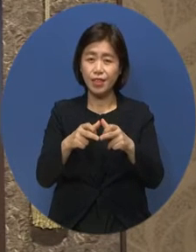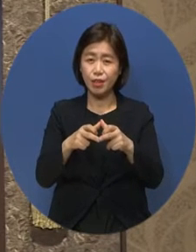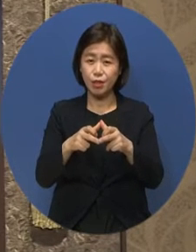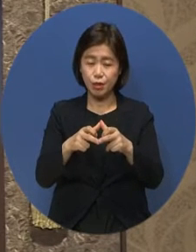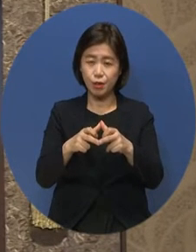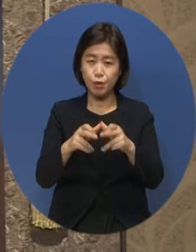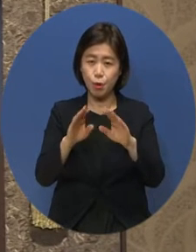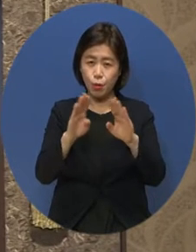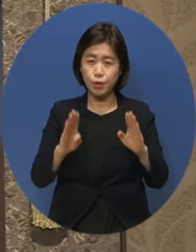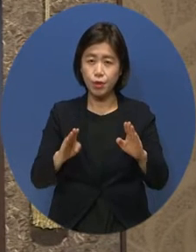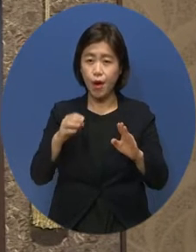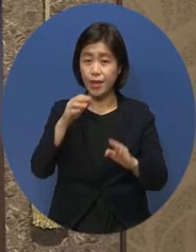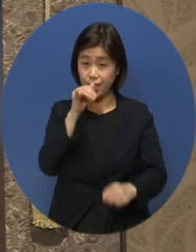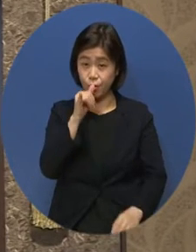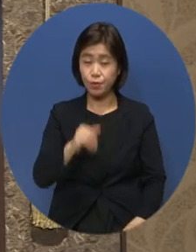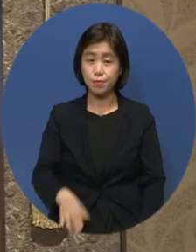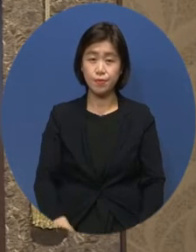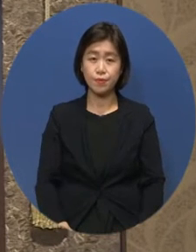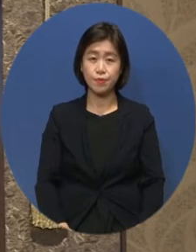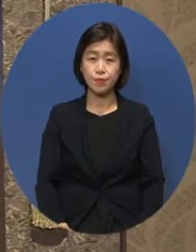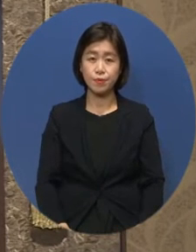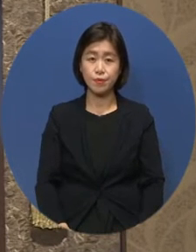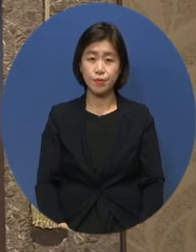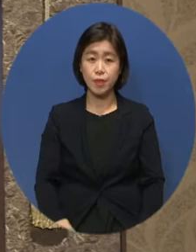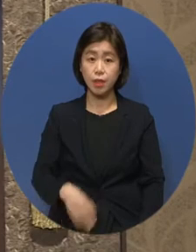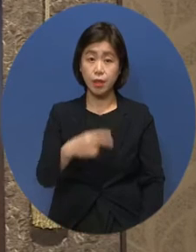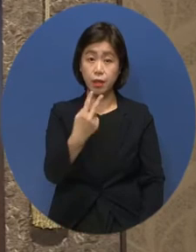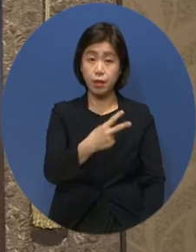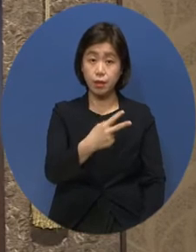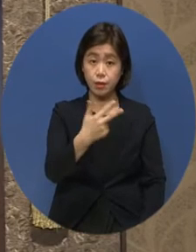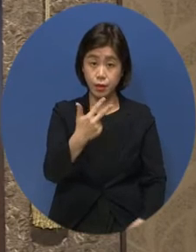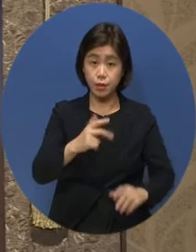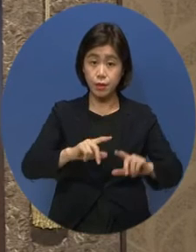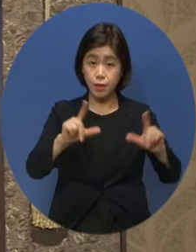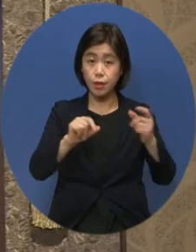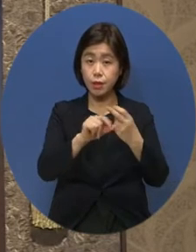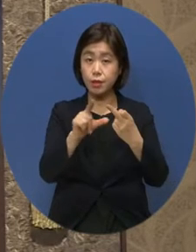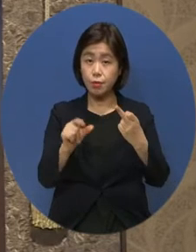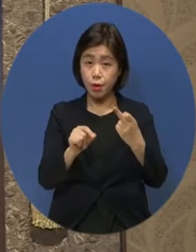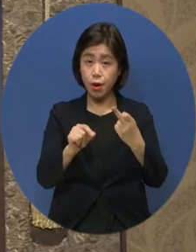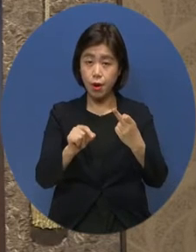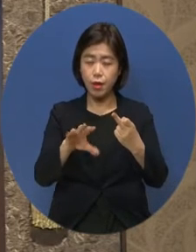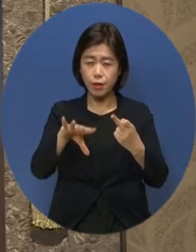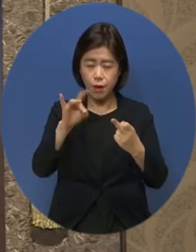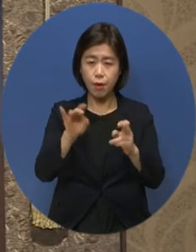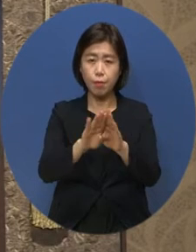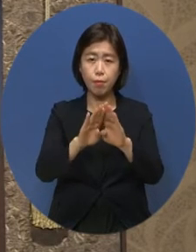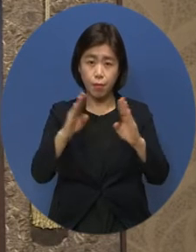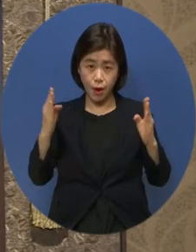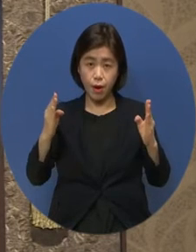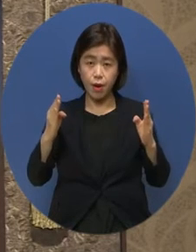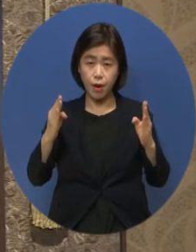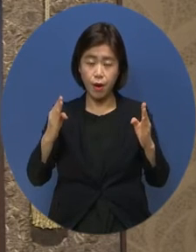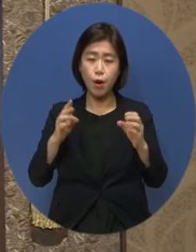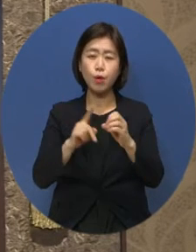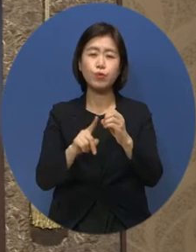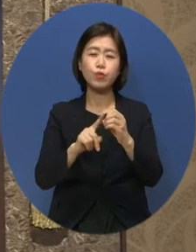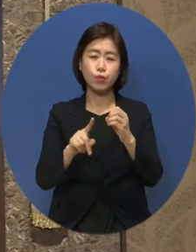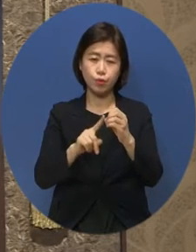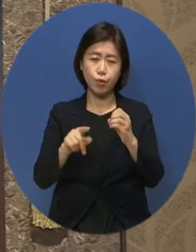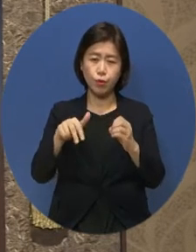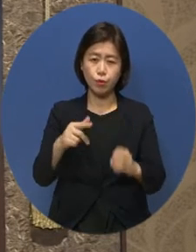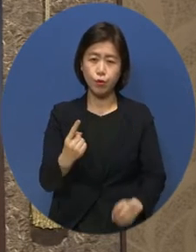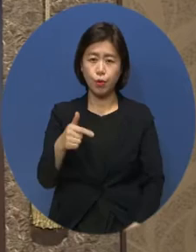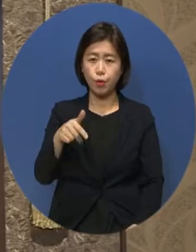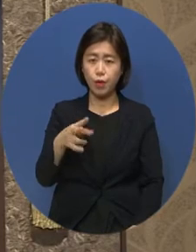있구요 2 4 2008 2007년 12월 달에 개관할 해서 대한불교조계종 사회복지재단 의